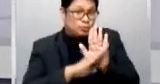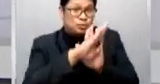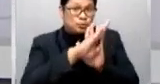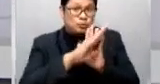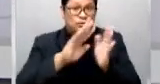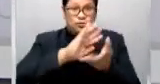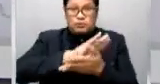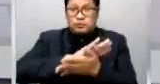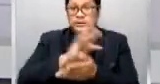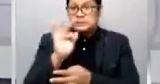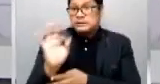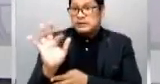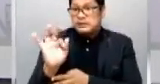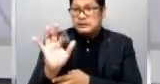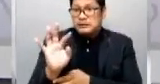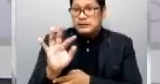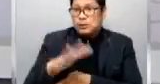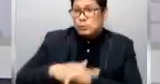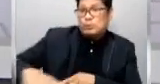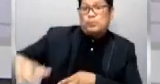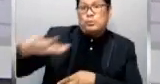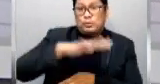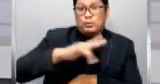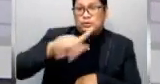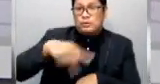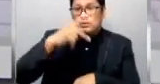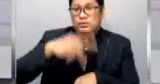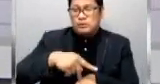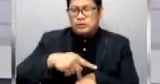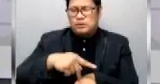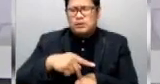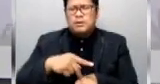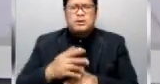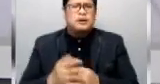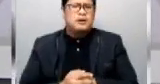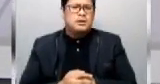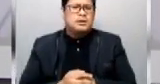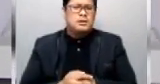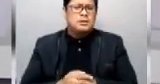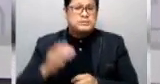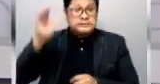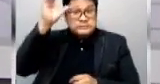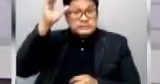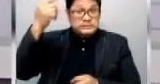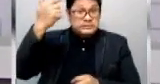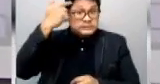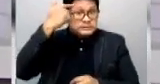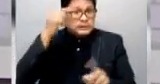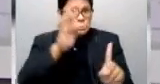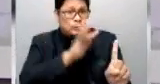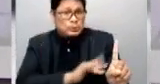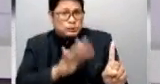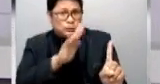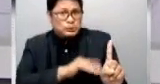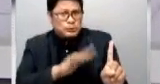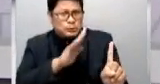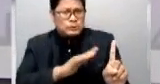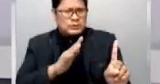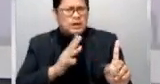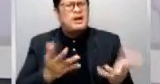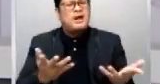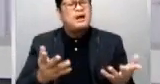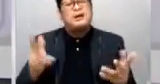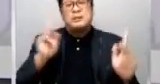COVID-19 sa buong bansa, napansin ni Vaccine Czar Carlito Galvez na tila nagiging kampante na